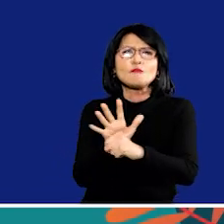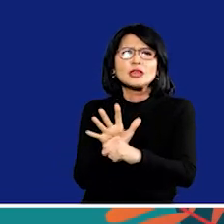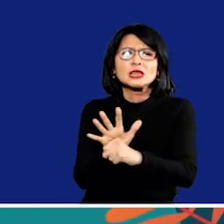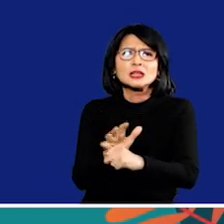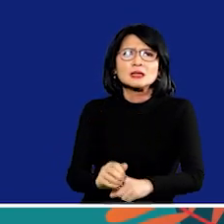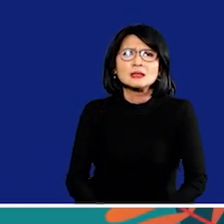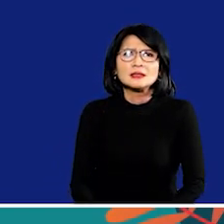saya itu